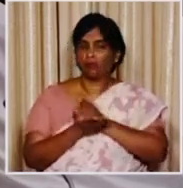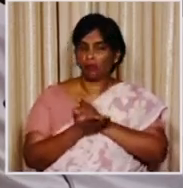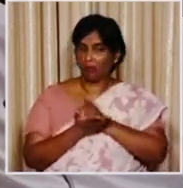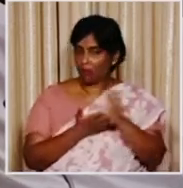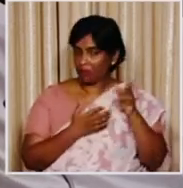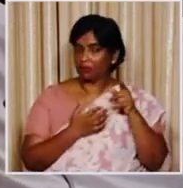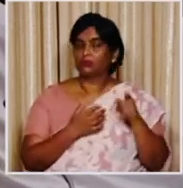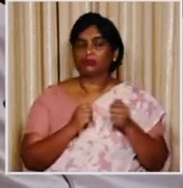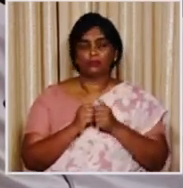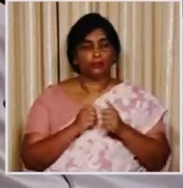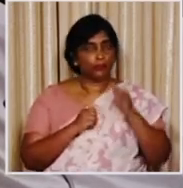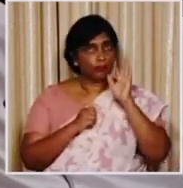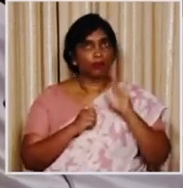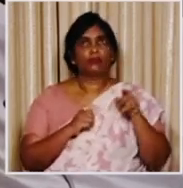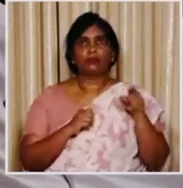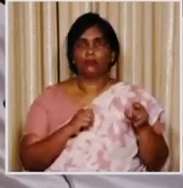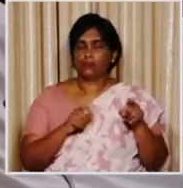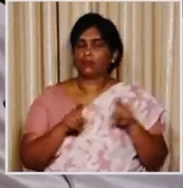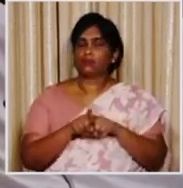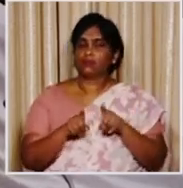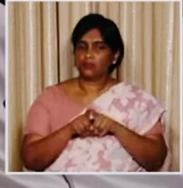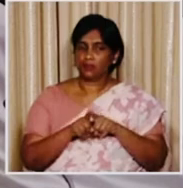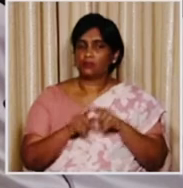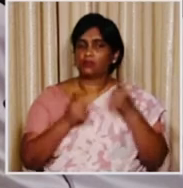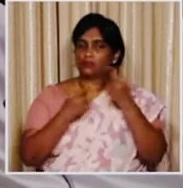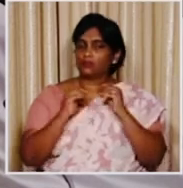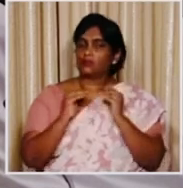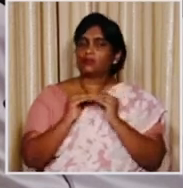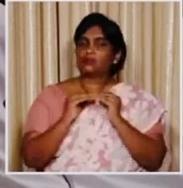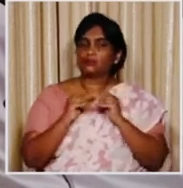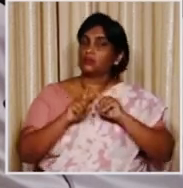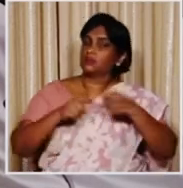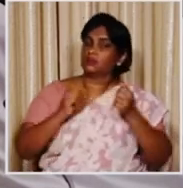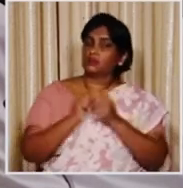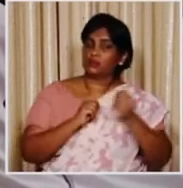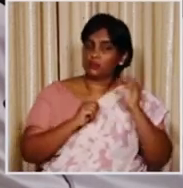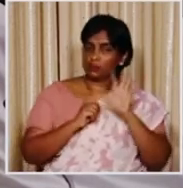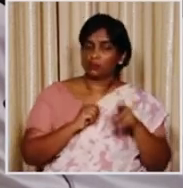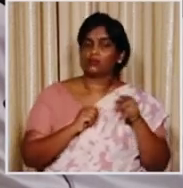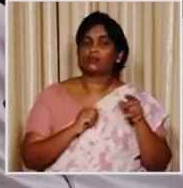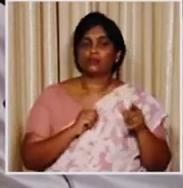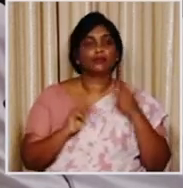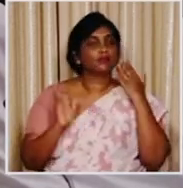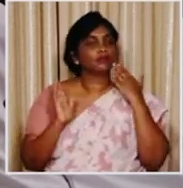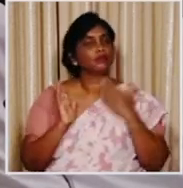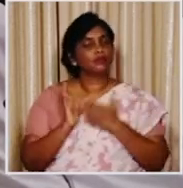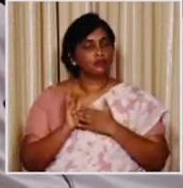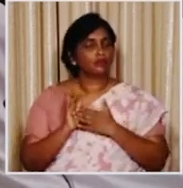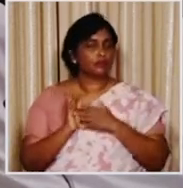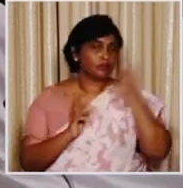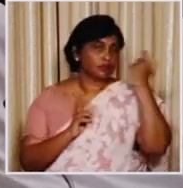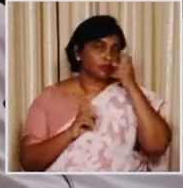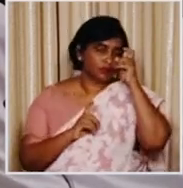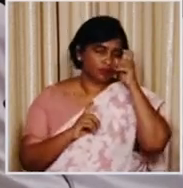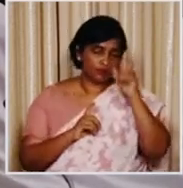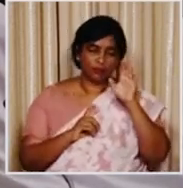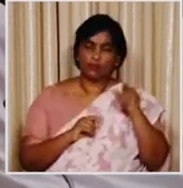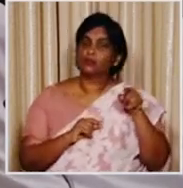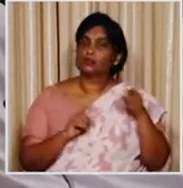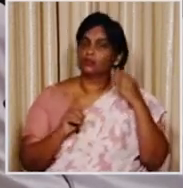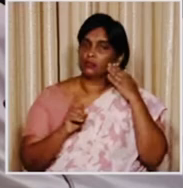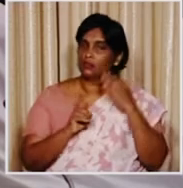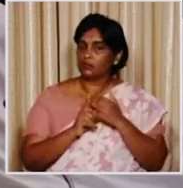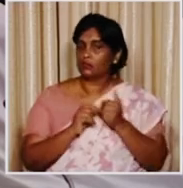සඳහා කටයුතු කර අයත් ඒත් එක්කම සමාන්තරව අනිකුත් දේවල් කරපු අයත් පිළිබඳව අපි සොයා බැලිය යුතුයි. ඒ